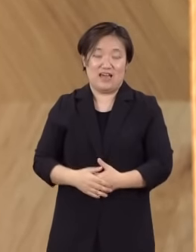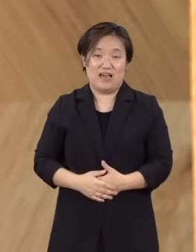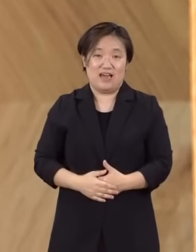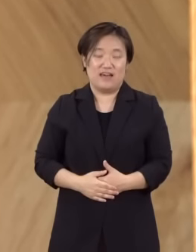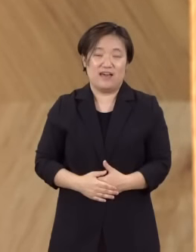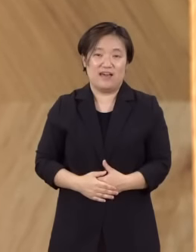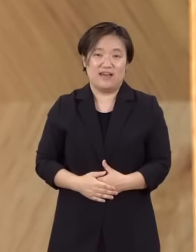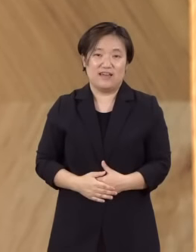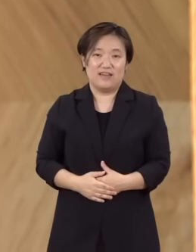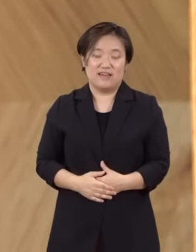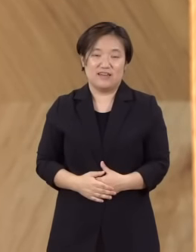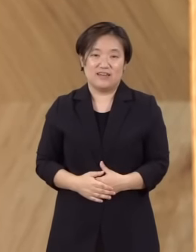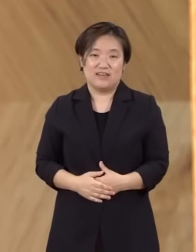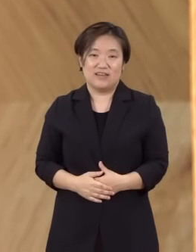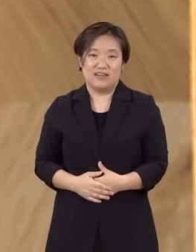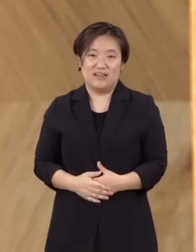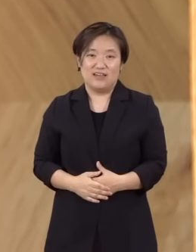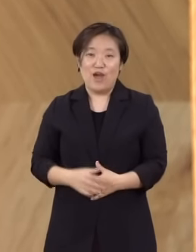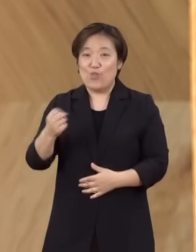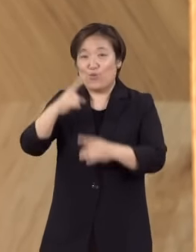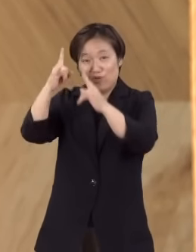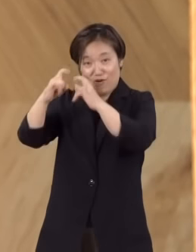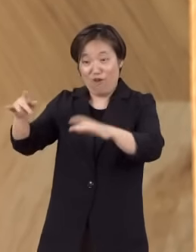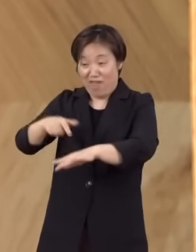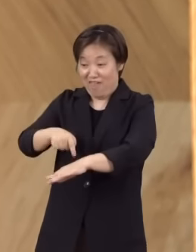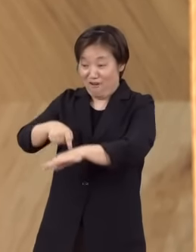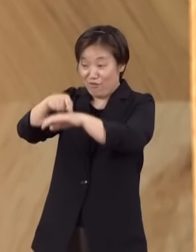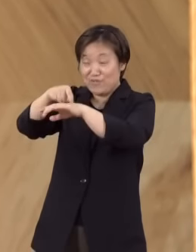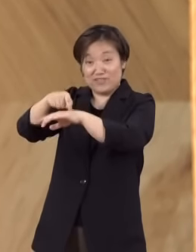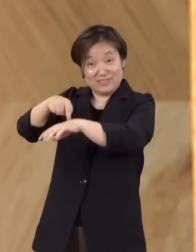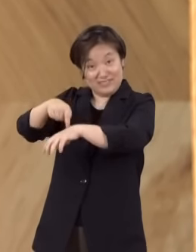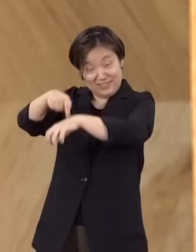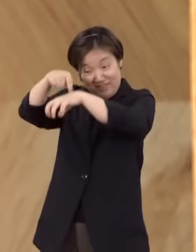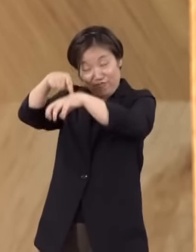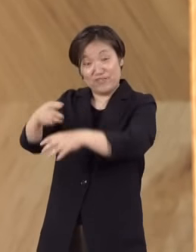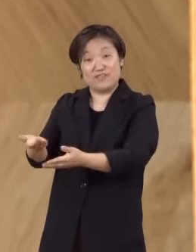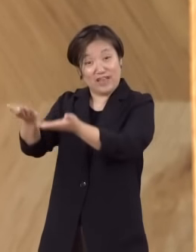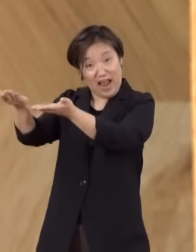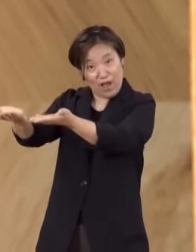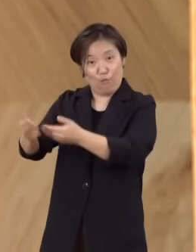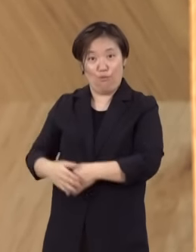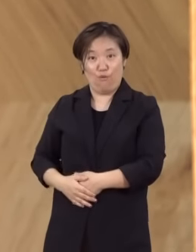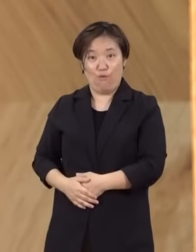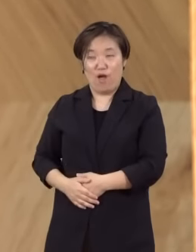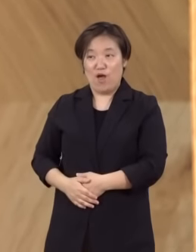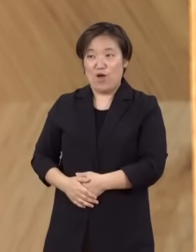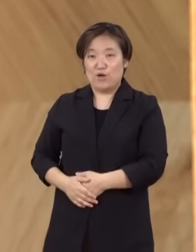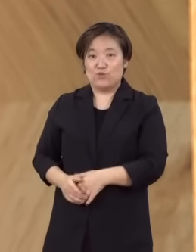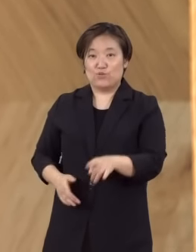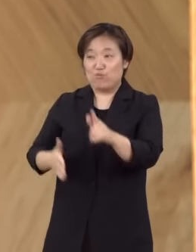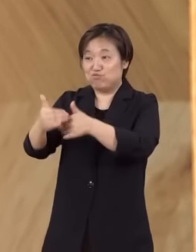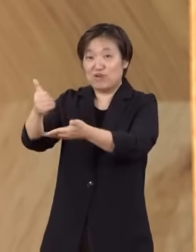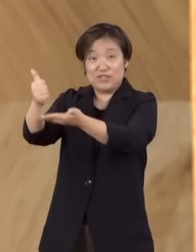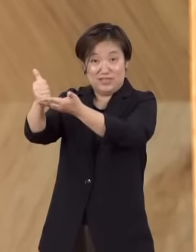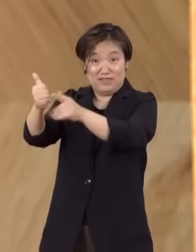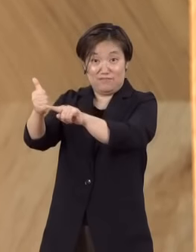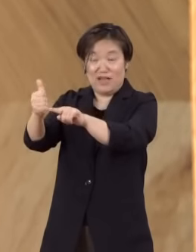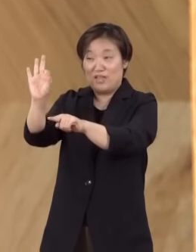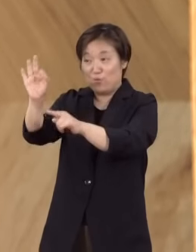절의 연도 다시고 불전함에 보시도 하시면서 무사히